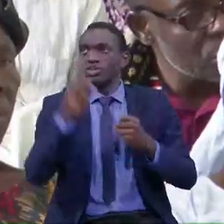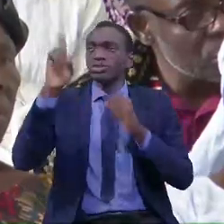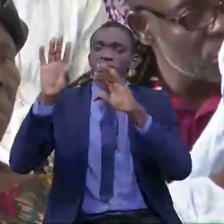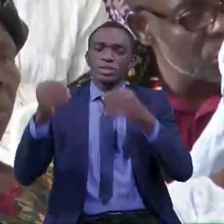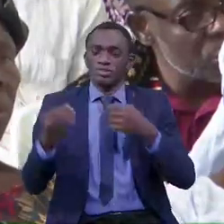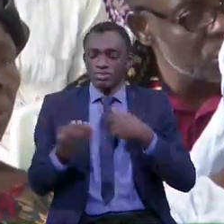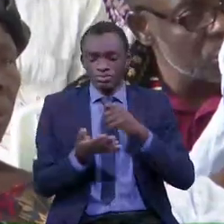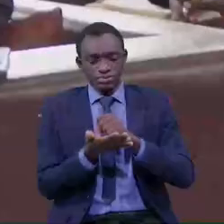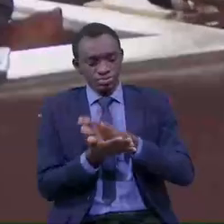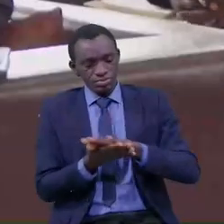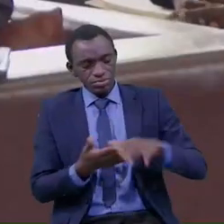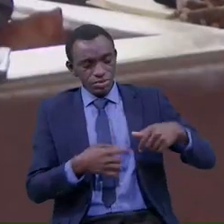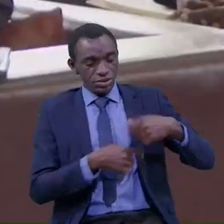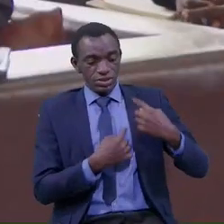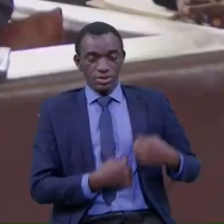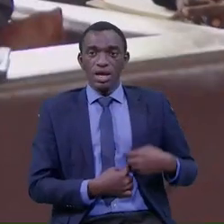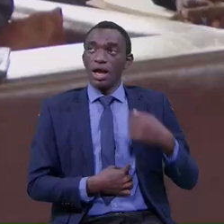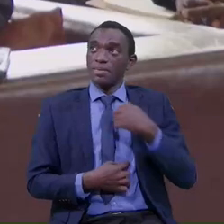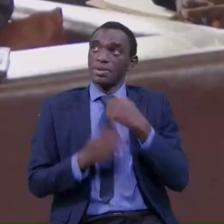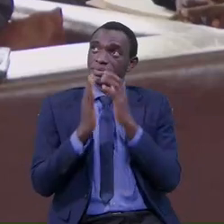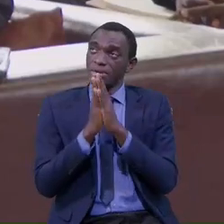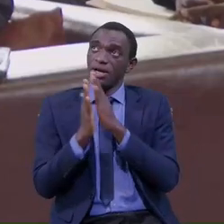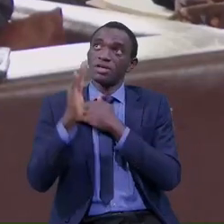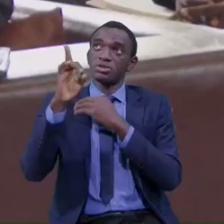sanctification comme je prie et je me confie en toi.